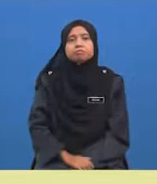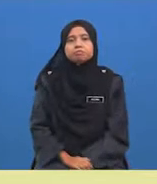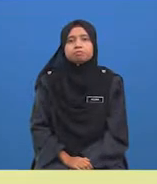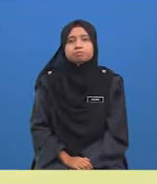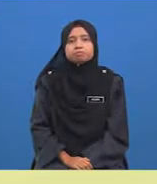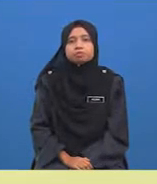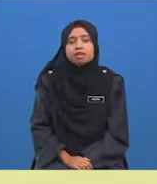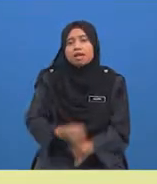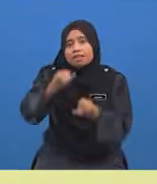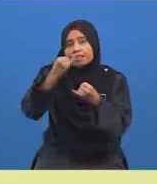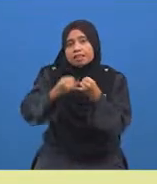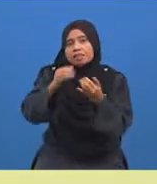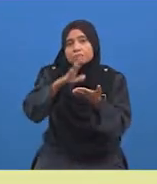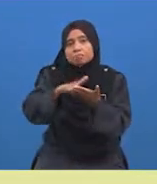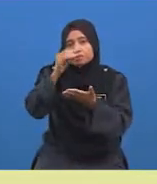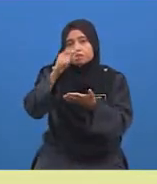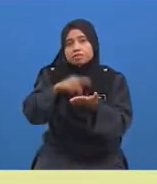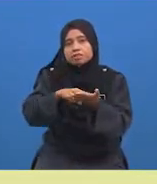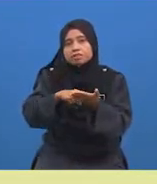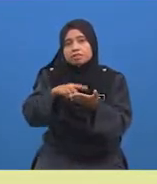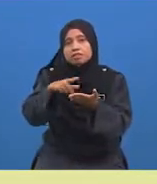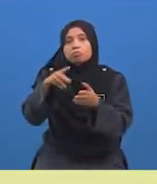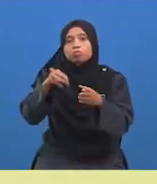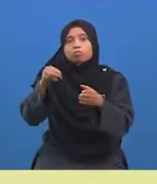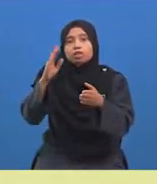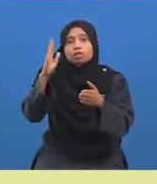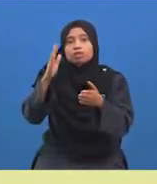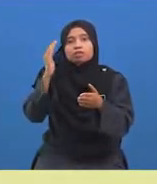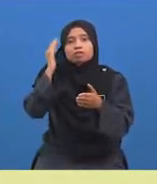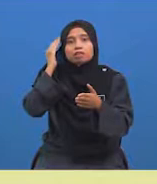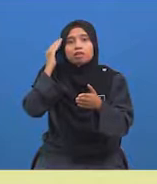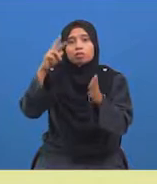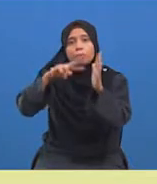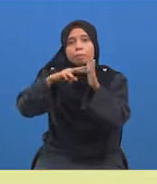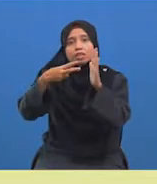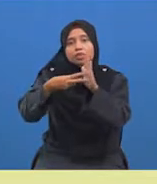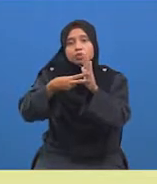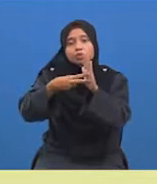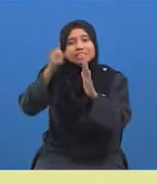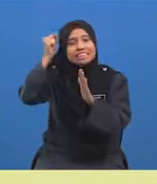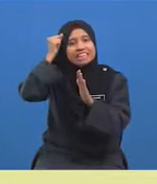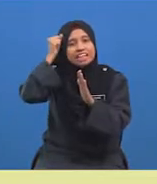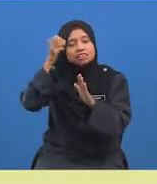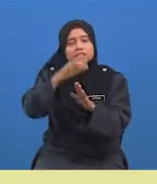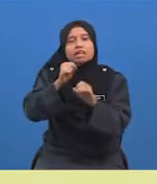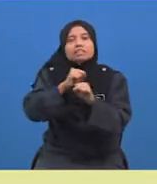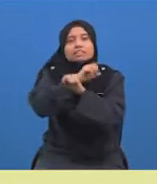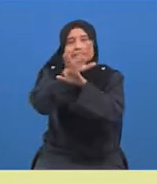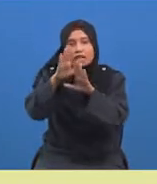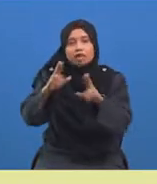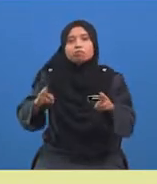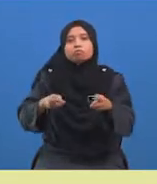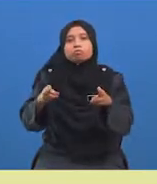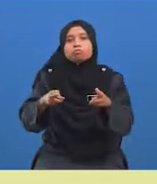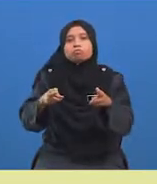Di akhir pembelajaran ini, pelajar akan dapat mengetahui maksud stres dan menerangkan kaedah mengurus stres